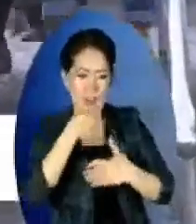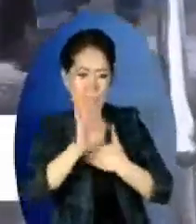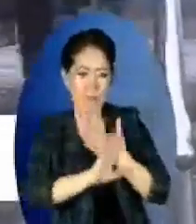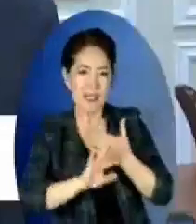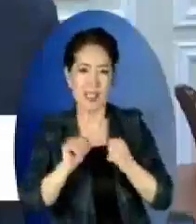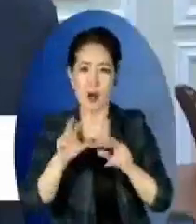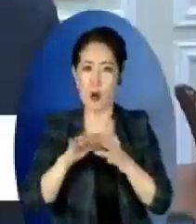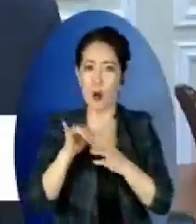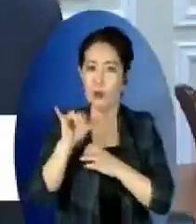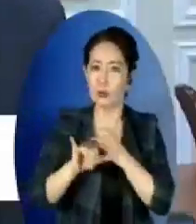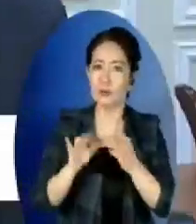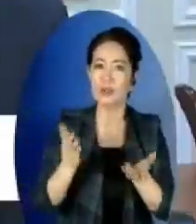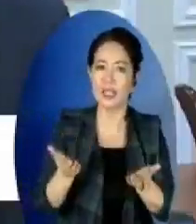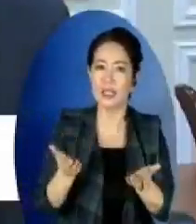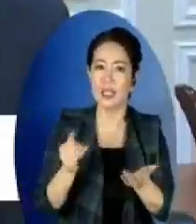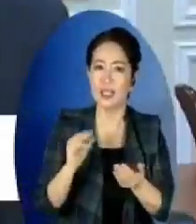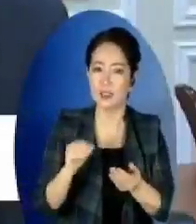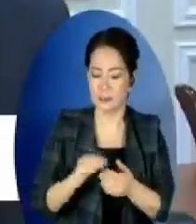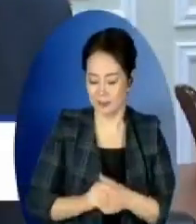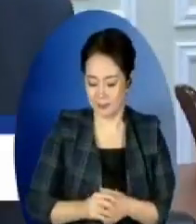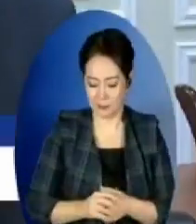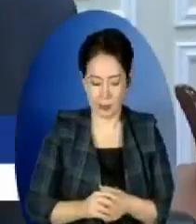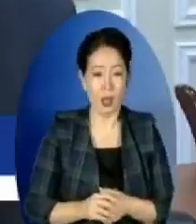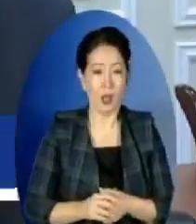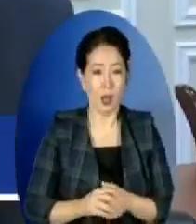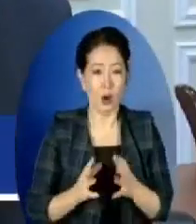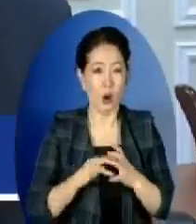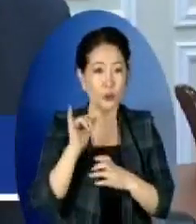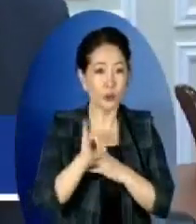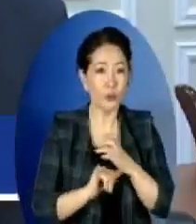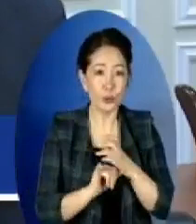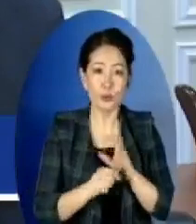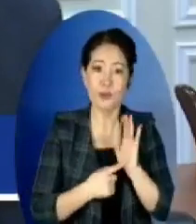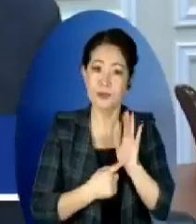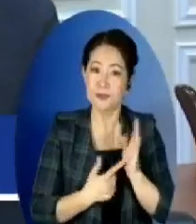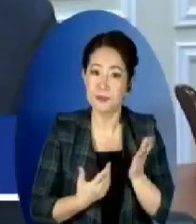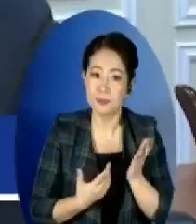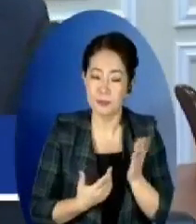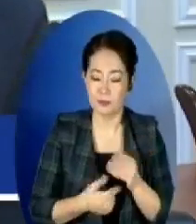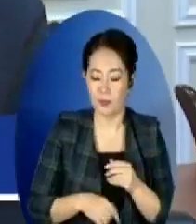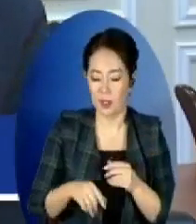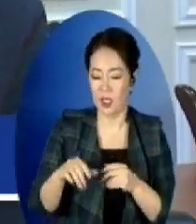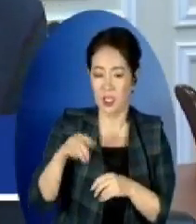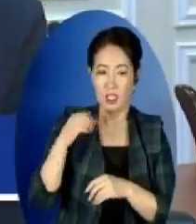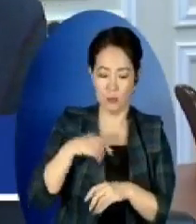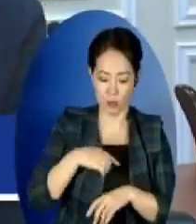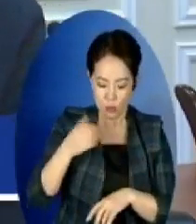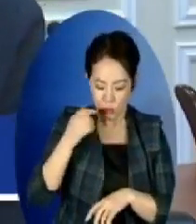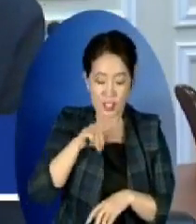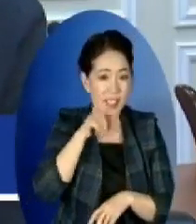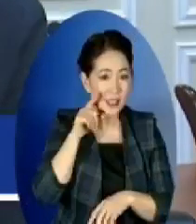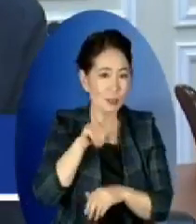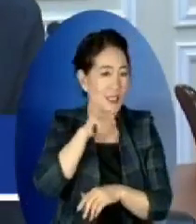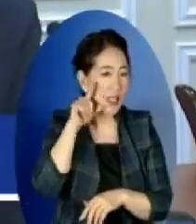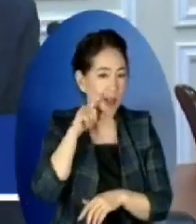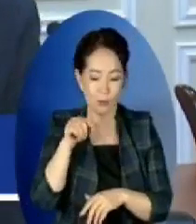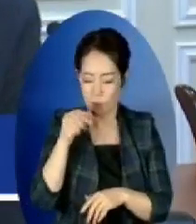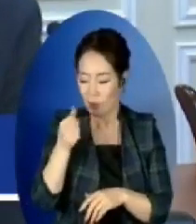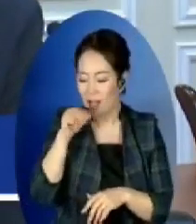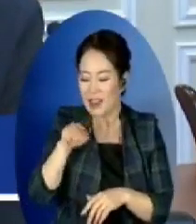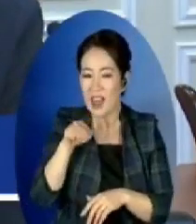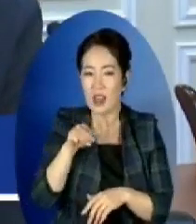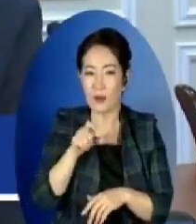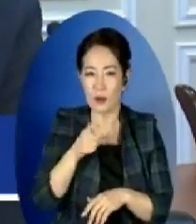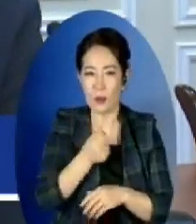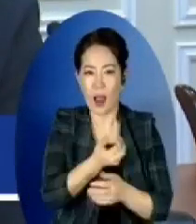вэ? Олон улсын түвшинд бол яадаг вэ гэхээр иргэд нь одоо тэтгэврийг бүр залуугаас тэтгэврийн хуримтлалыг бол эхлүүлээд